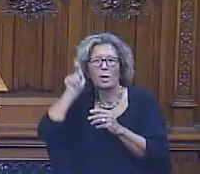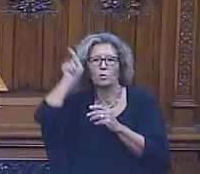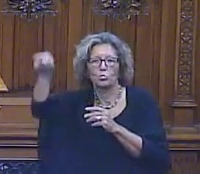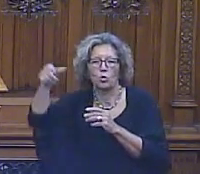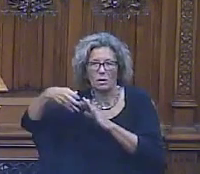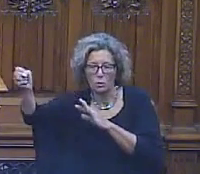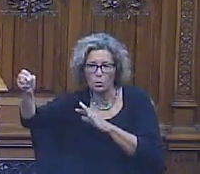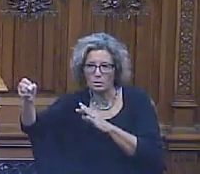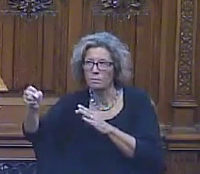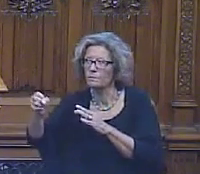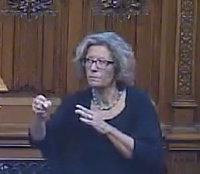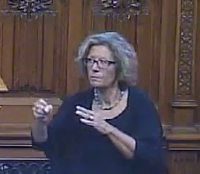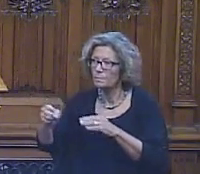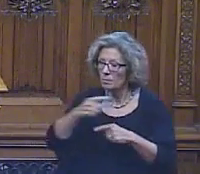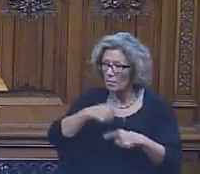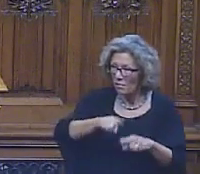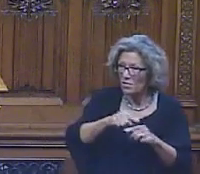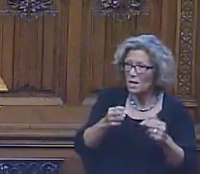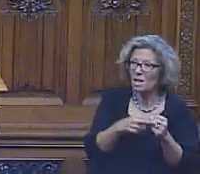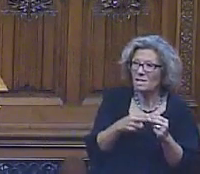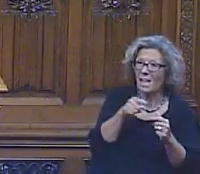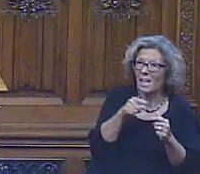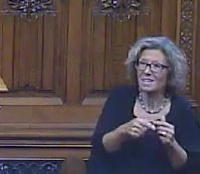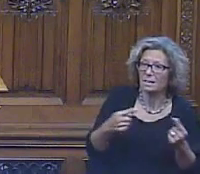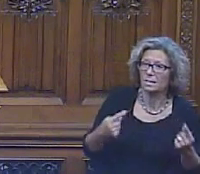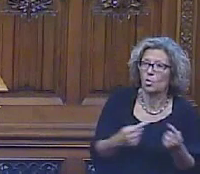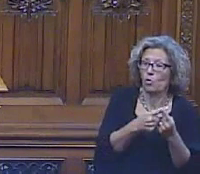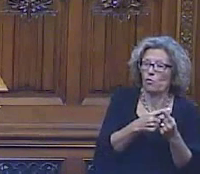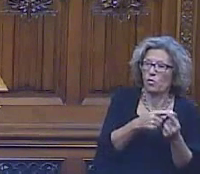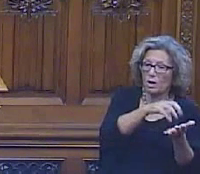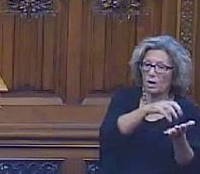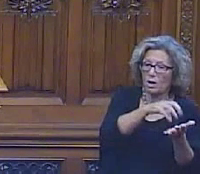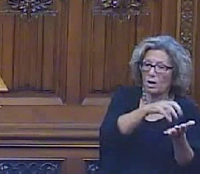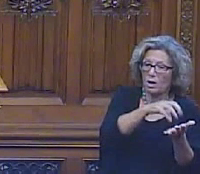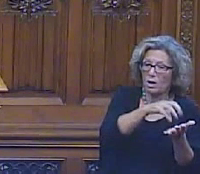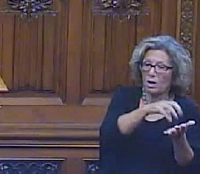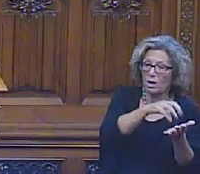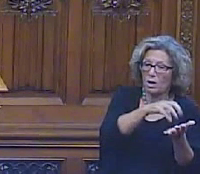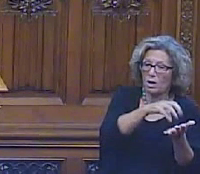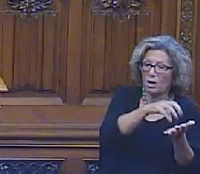werden durchgecheckt. Ja, und wir sind ganz nah an diesen Konfliktherden dran und bei uns wird nicht einmal